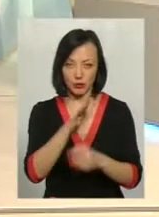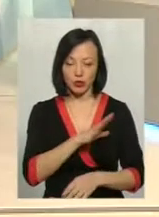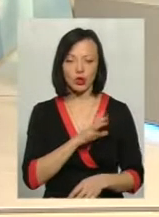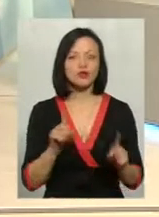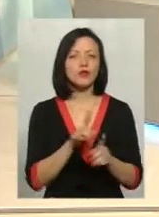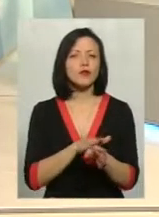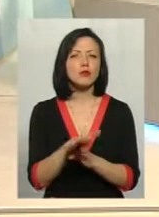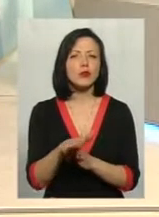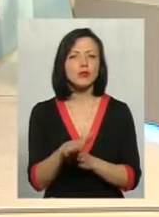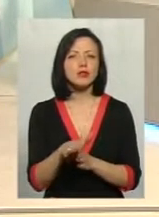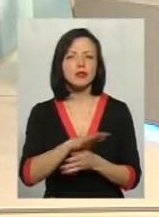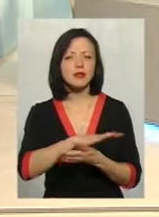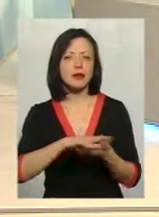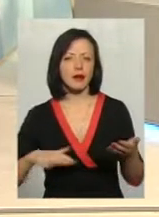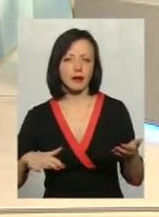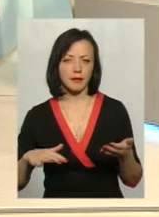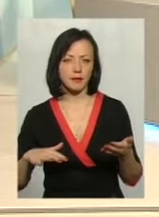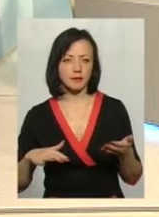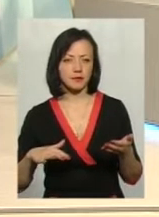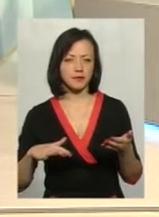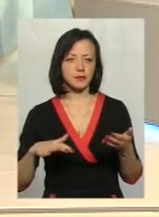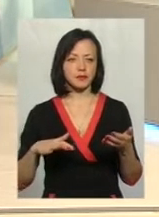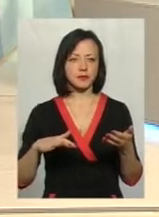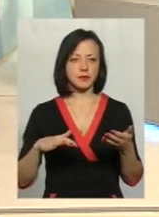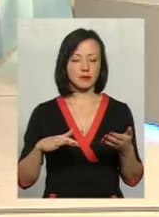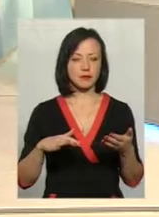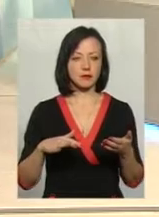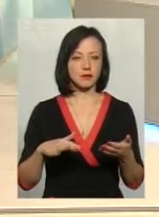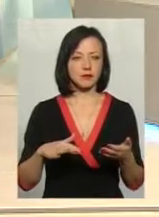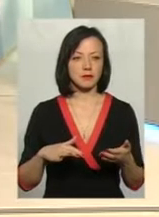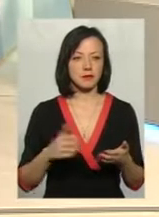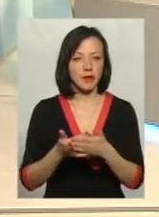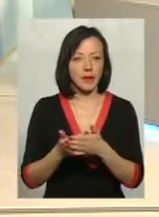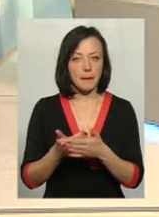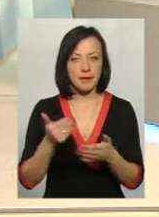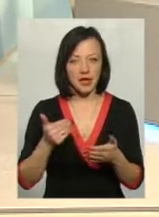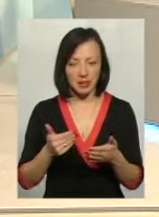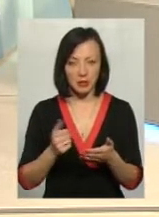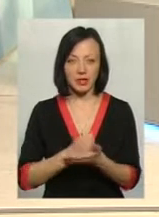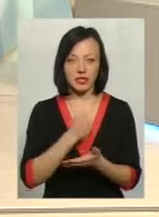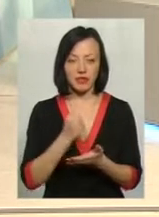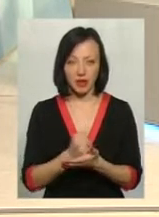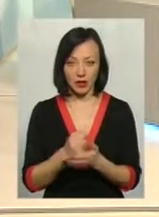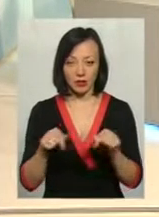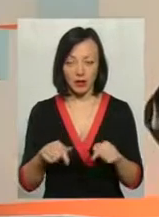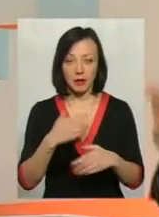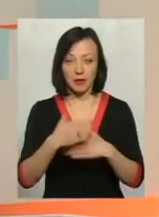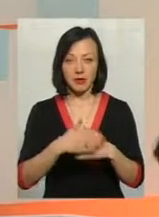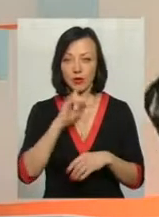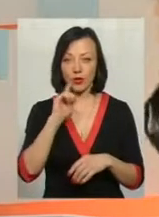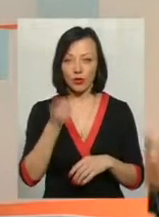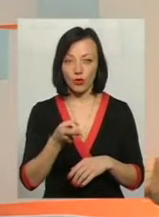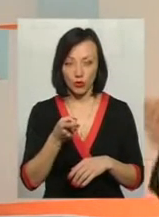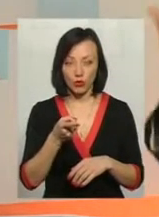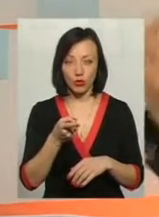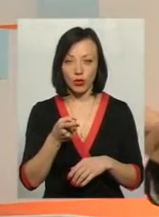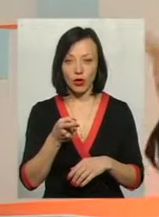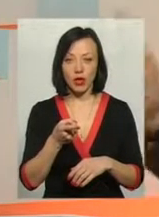Що відбулося з концепцією, власне, цією? Перед тим, як її затверджувати, вони близько року